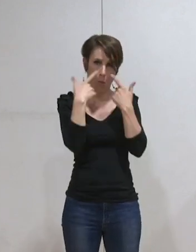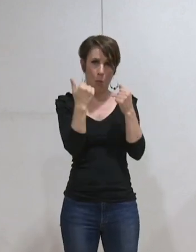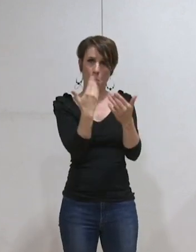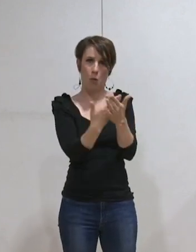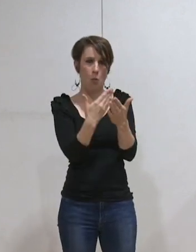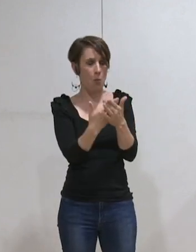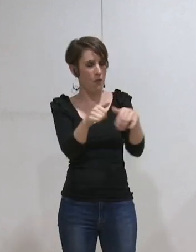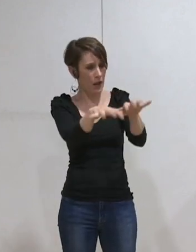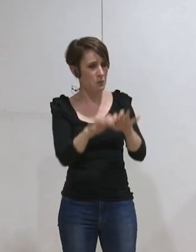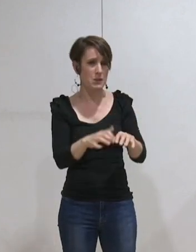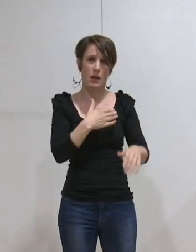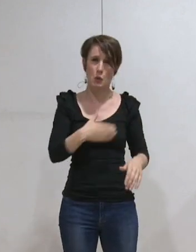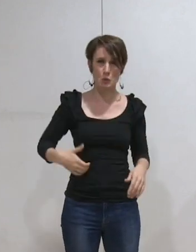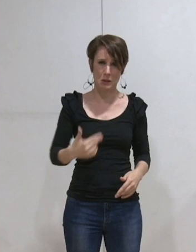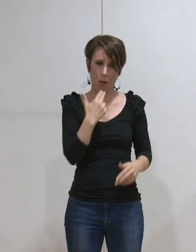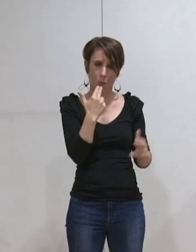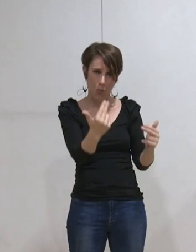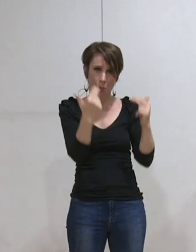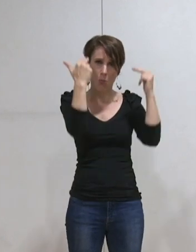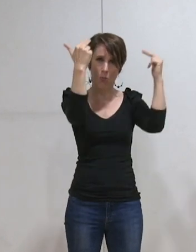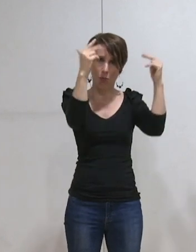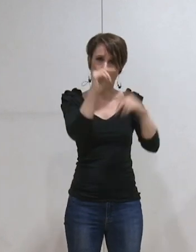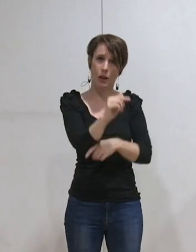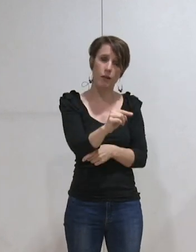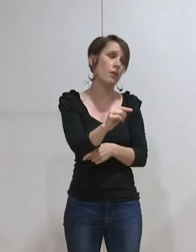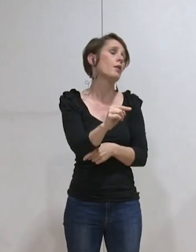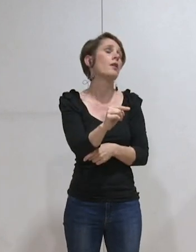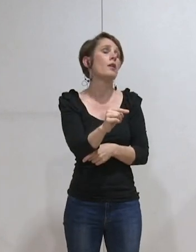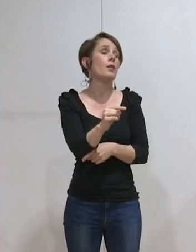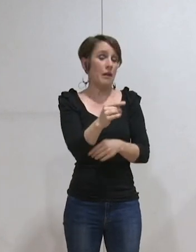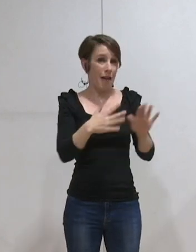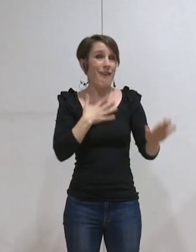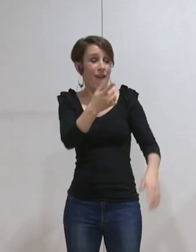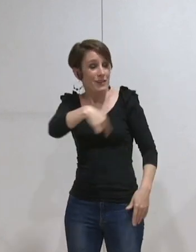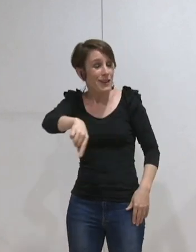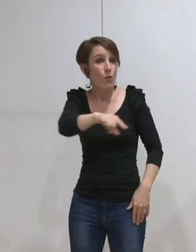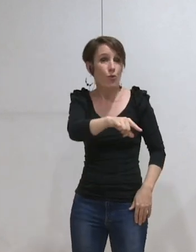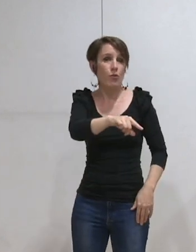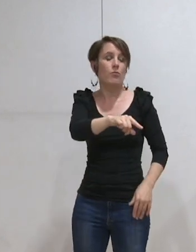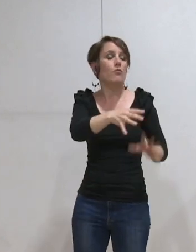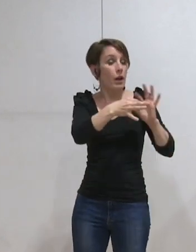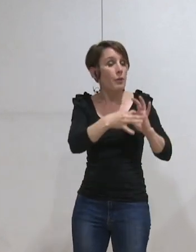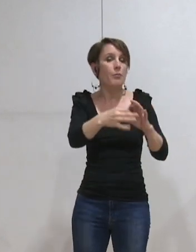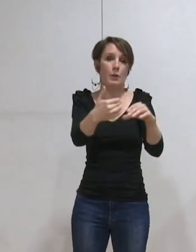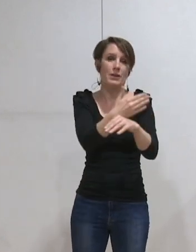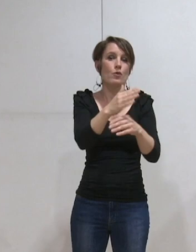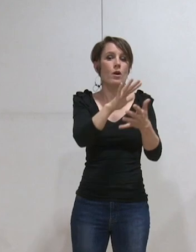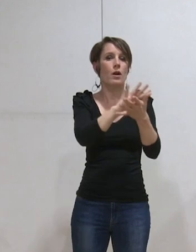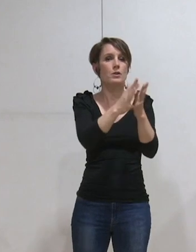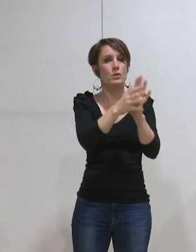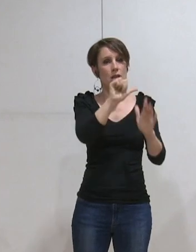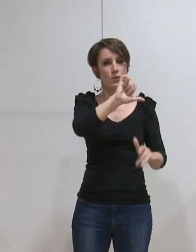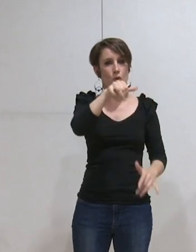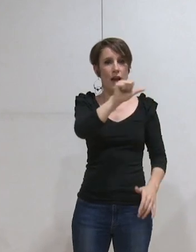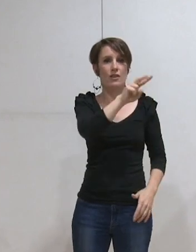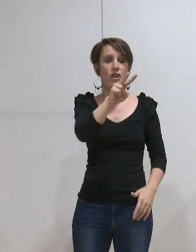municipale et c'est grâce à toutes ces mobilisation qu'à la jave le club de foot de vill-eneuve le stage